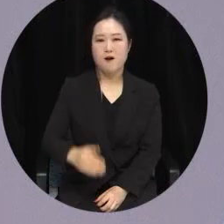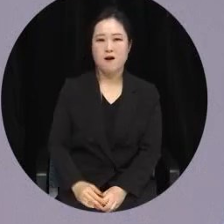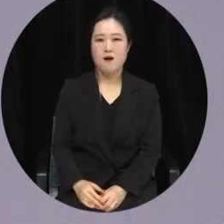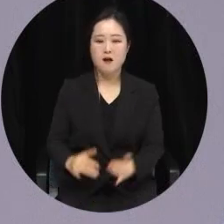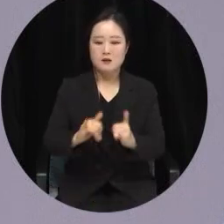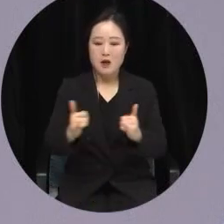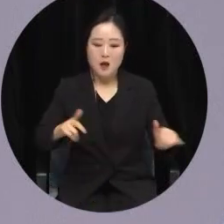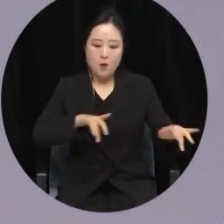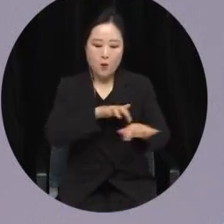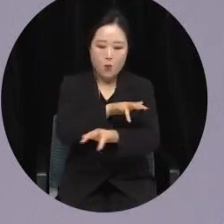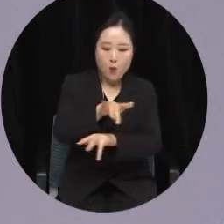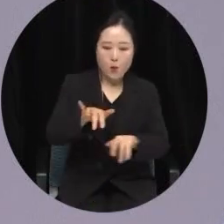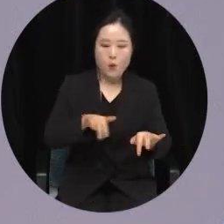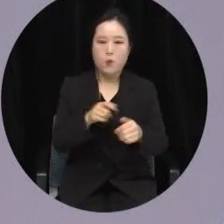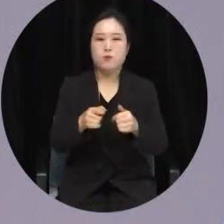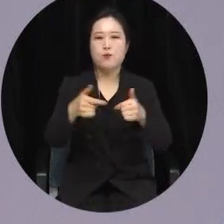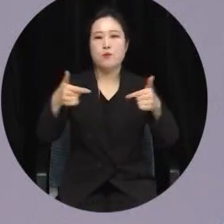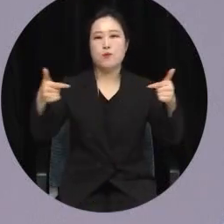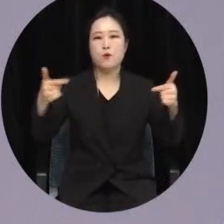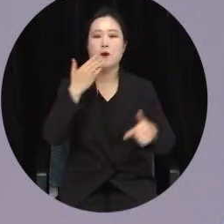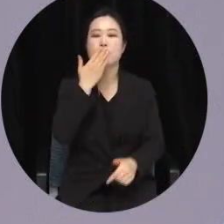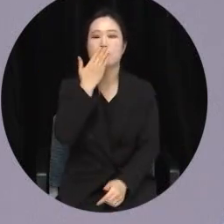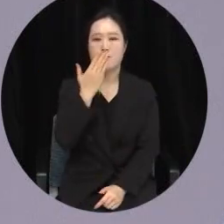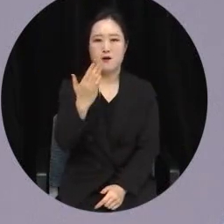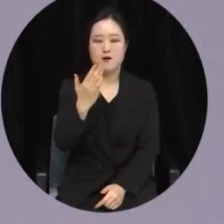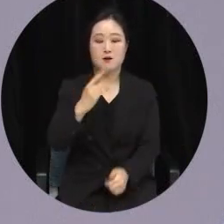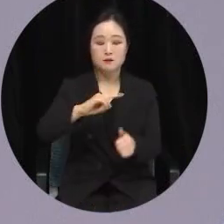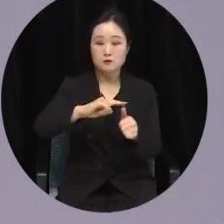늘어납니다. 그에 따라 자연스럽게